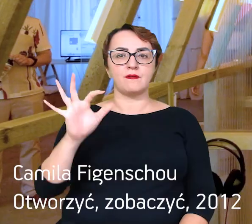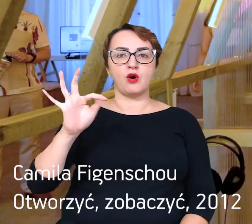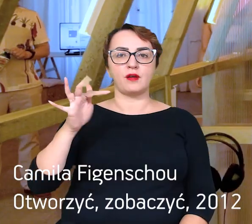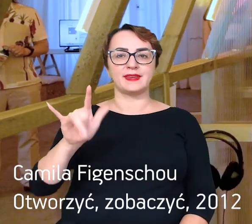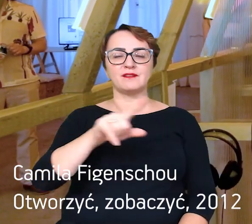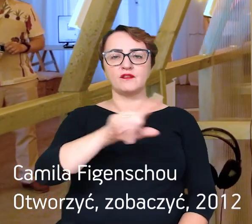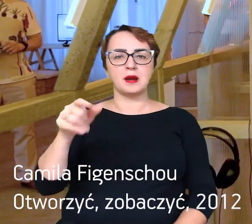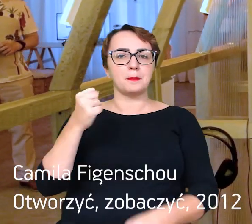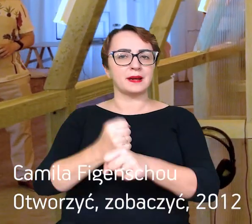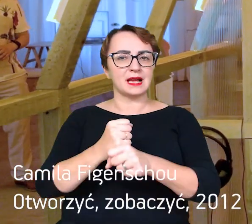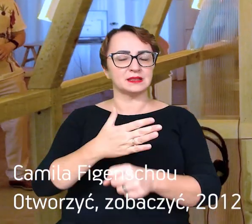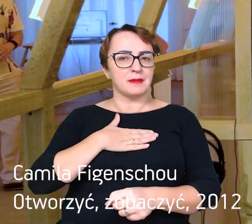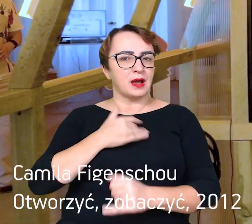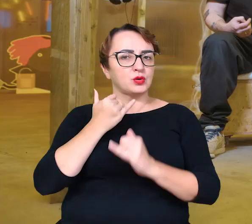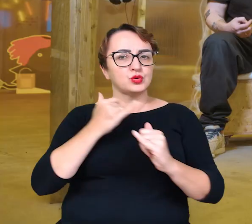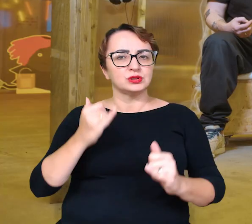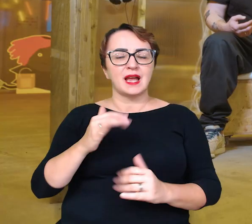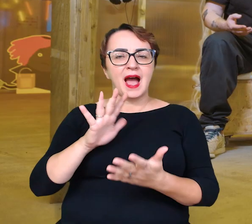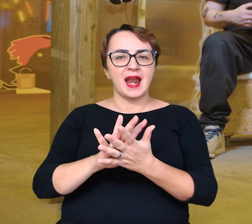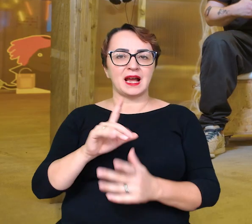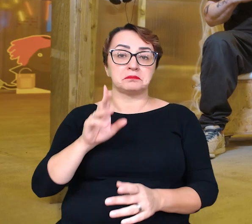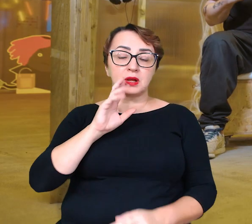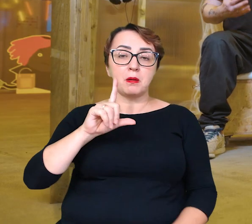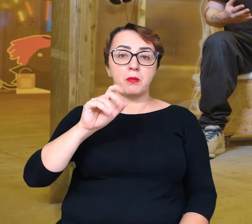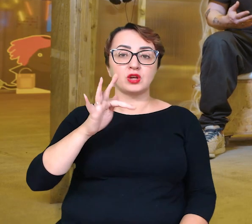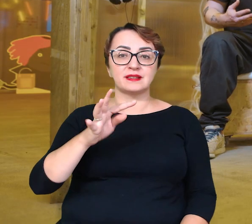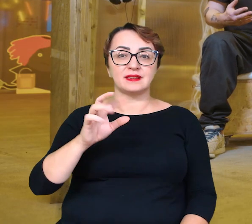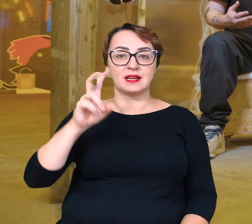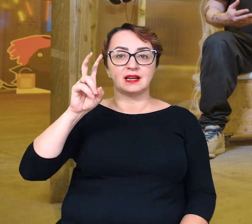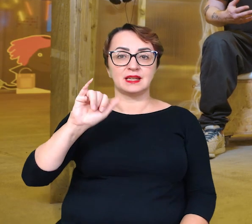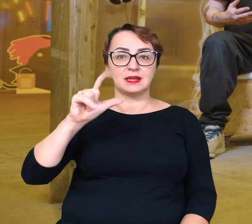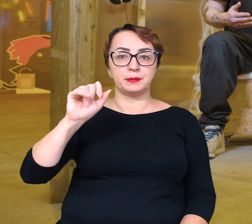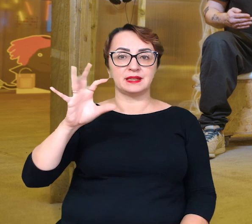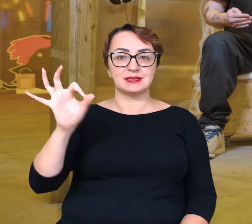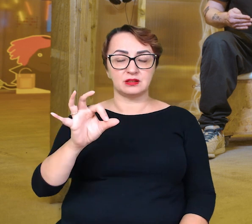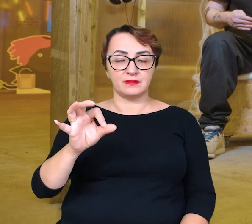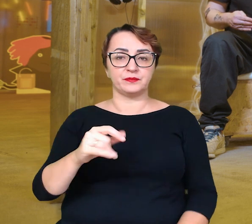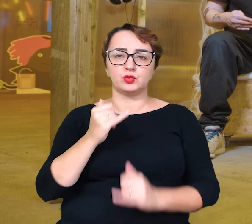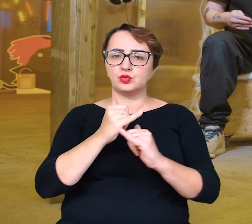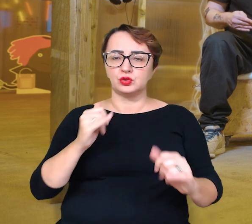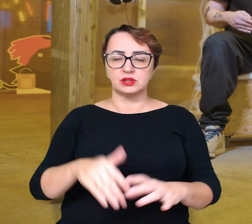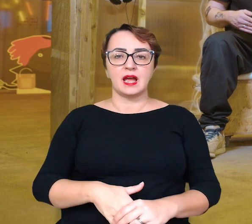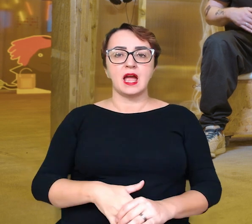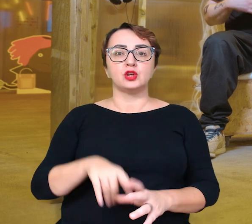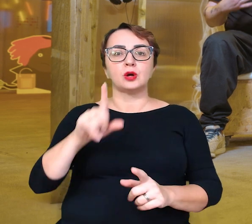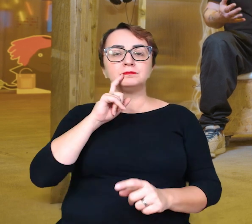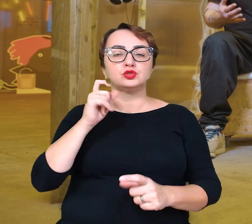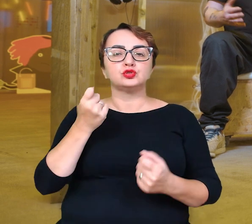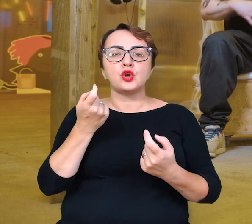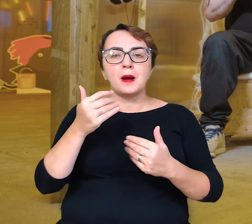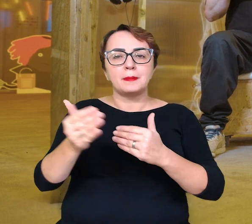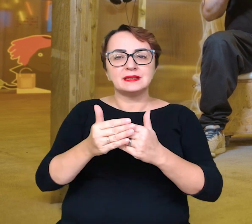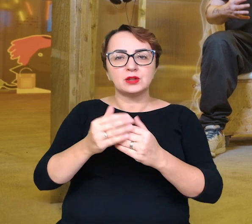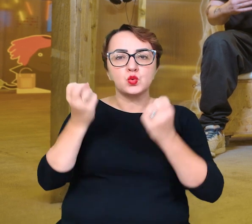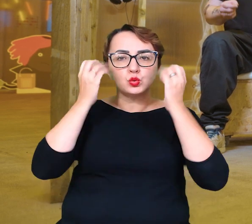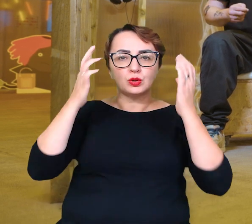psychodeliczny, nawet post-hipisowski. Czasami, jak u Pasiego Autio, są bliższe takiej poetyce kultury techno,